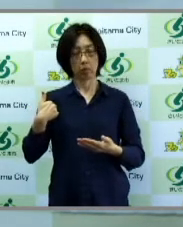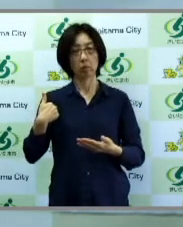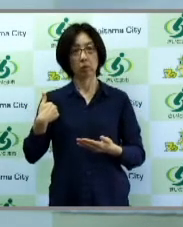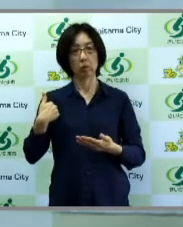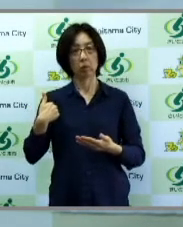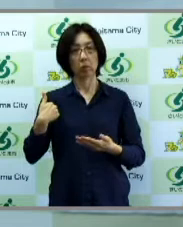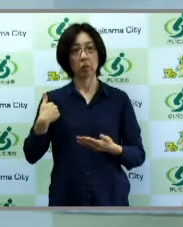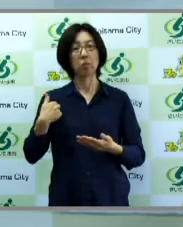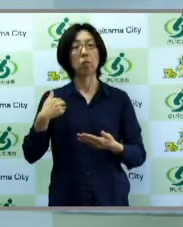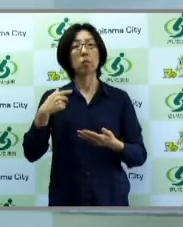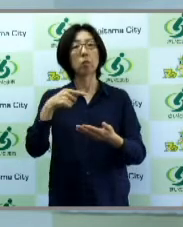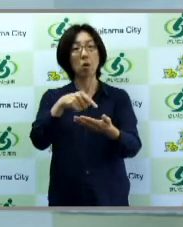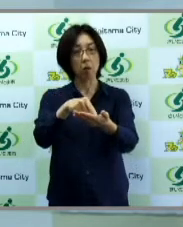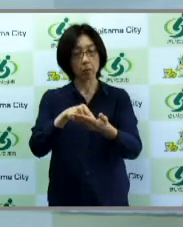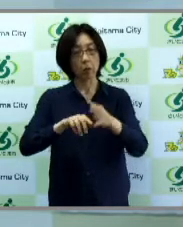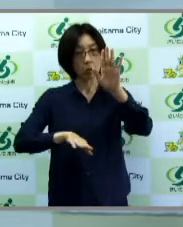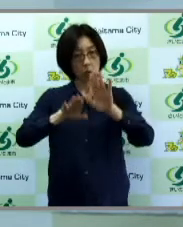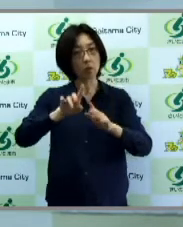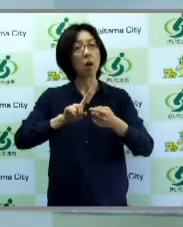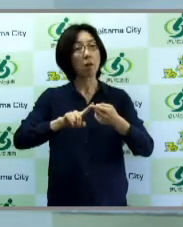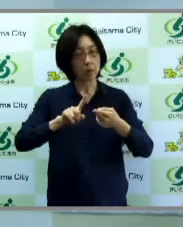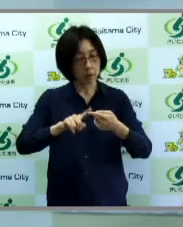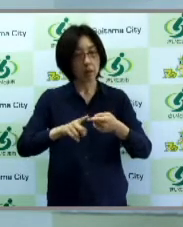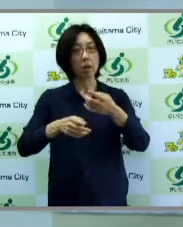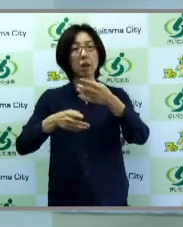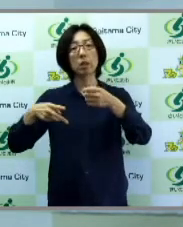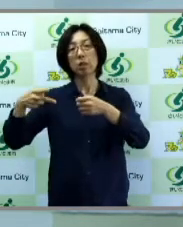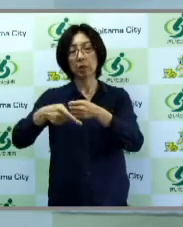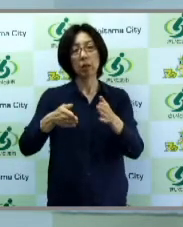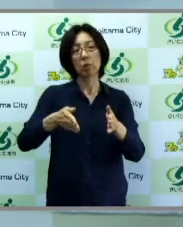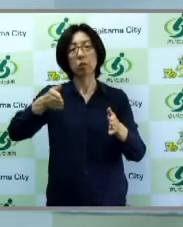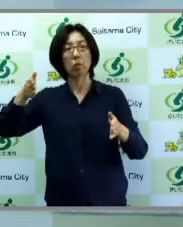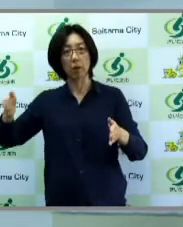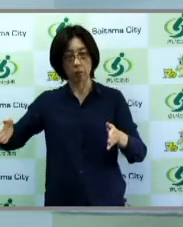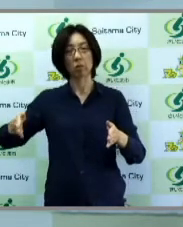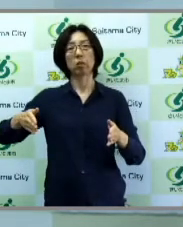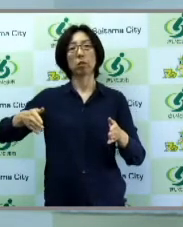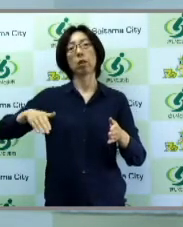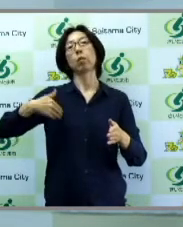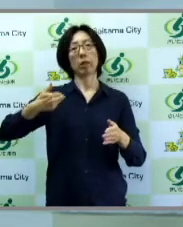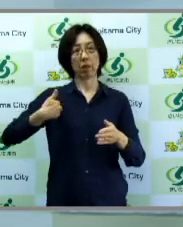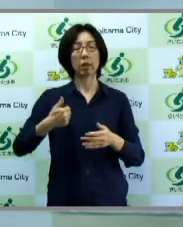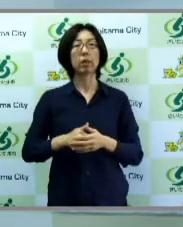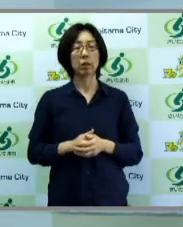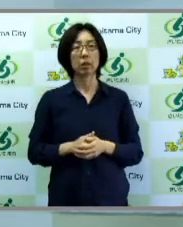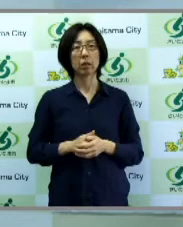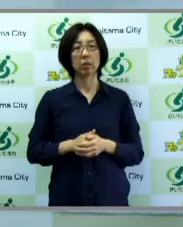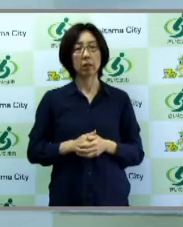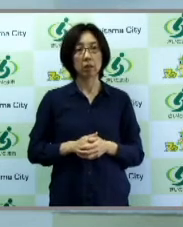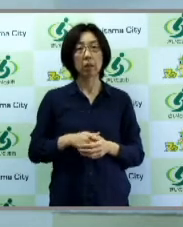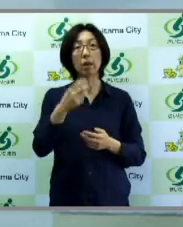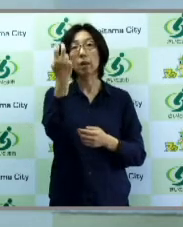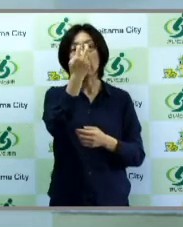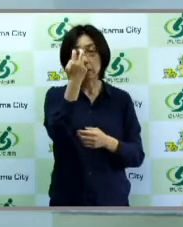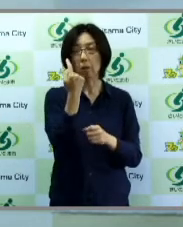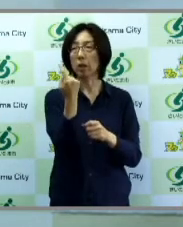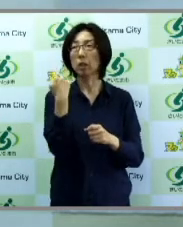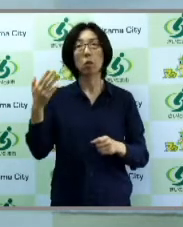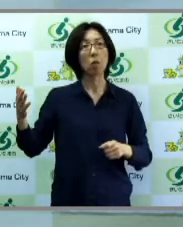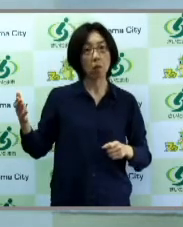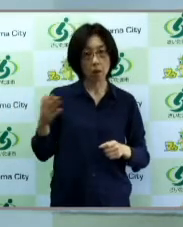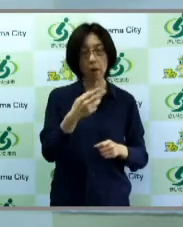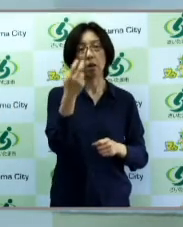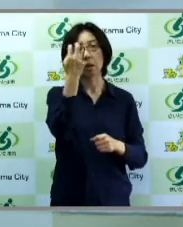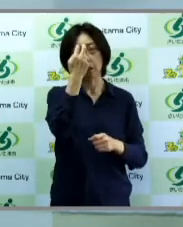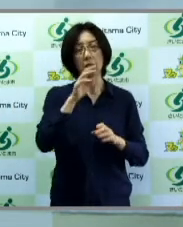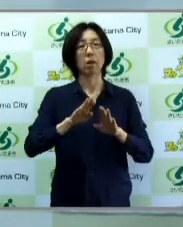を延長することも含め柔軟に対応していきたいと考えております。また昨日から検査を開始をいたしました。7月下旬まで実施を